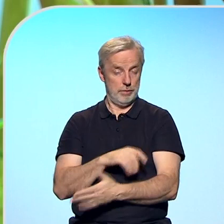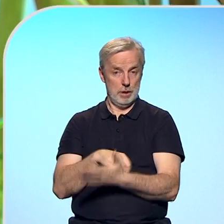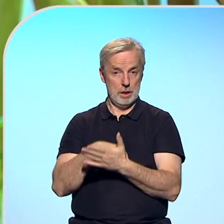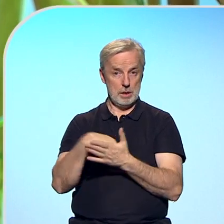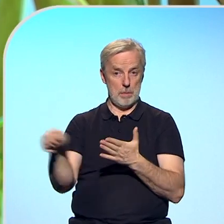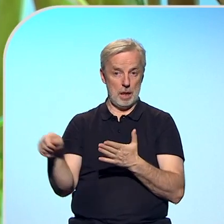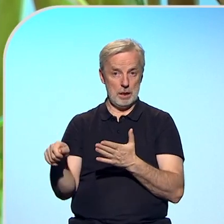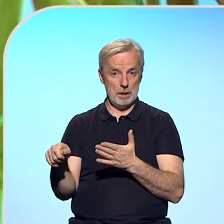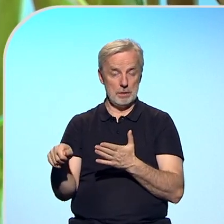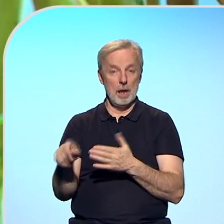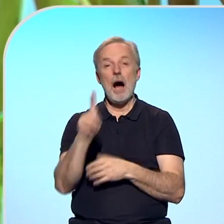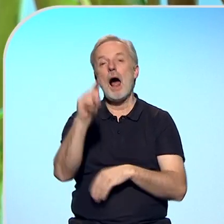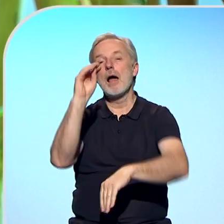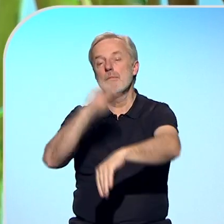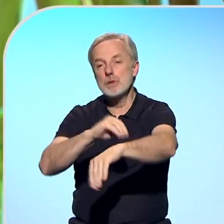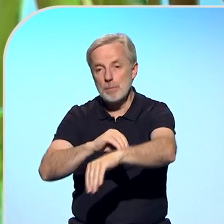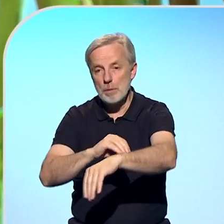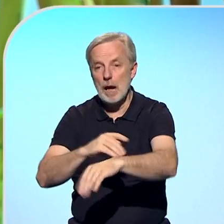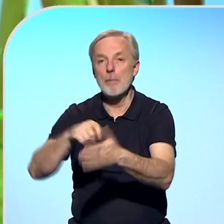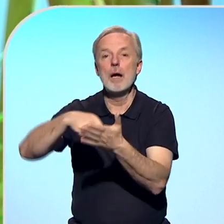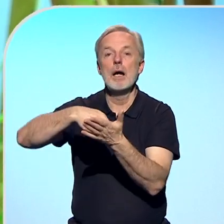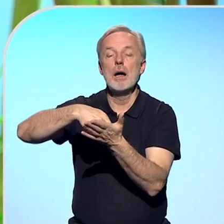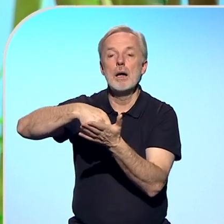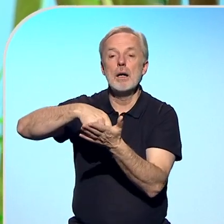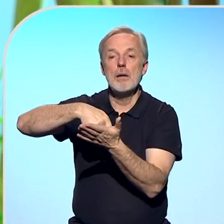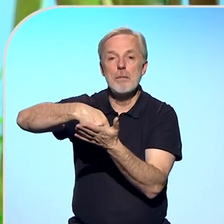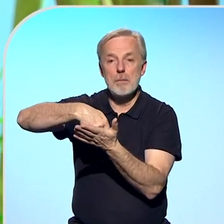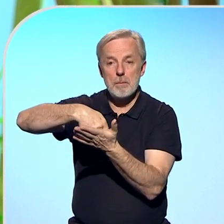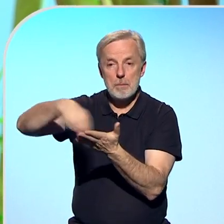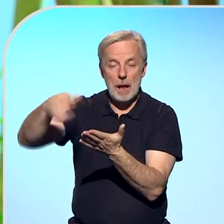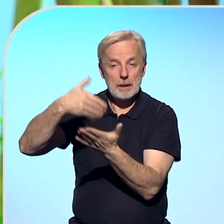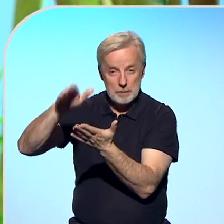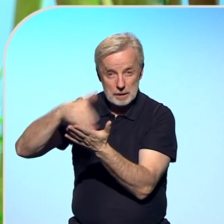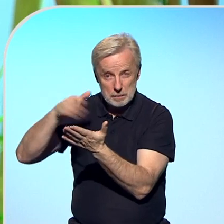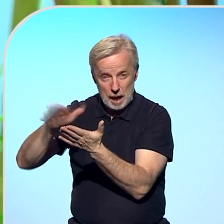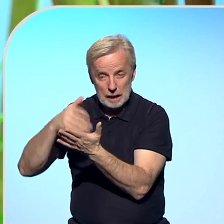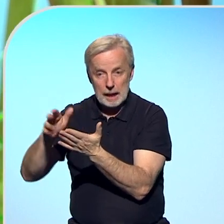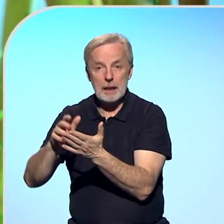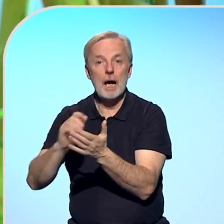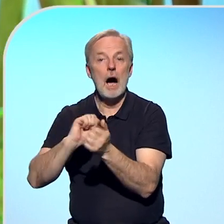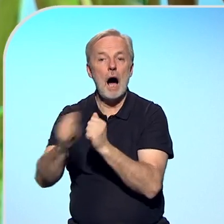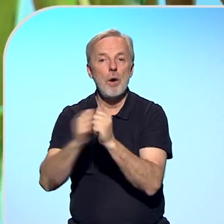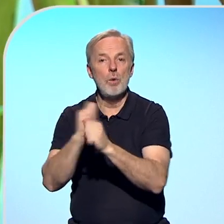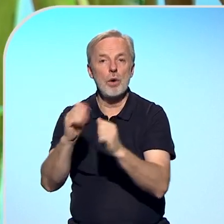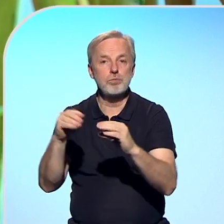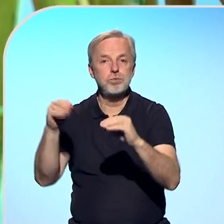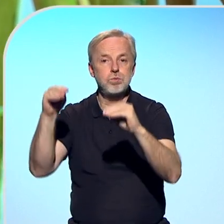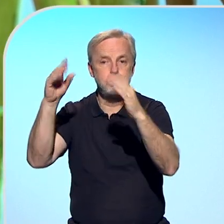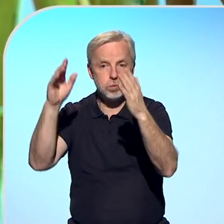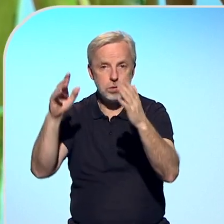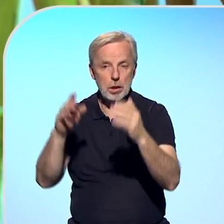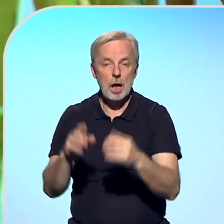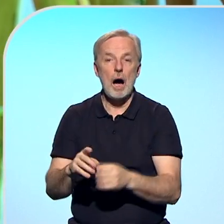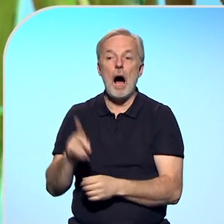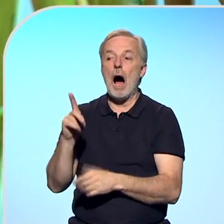keď platím nějakou splátku a platím úrok, tak čo robí zbytok těch mojich peňazí, které jsou většinou uložené na účtě a pokud mi teda něco